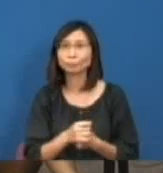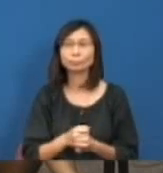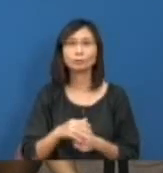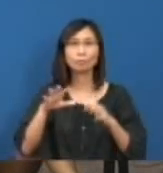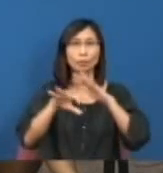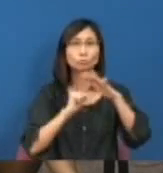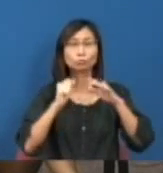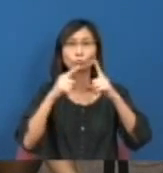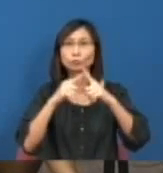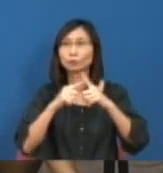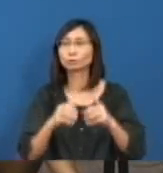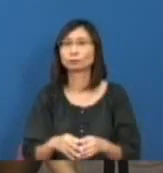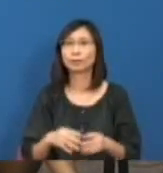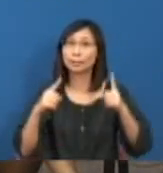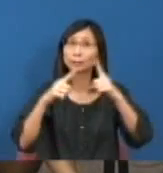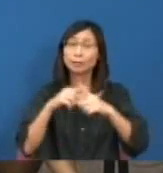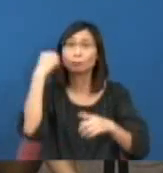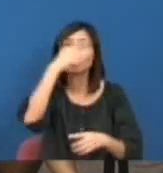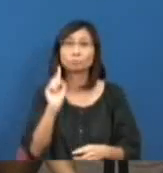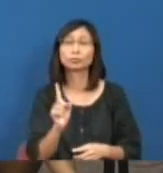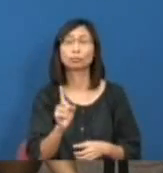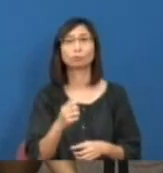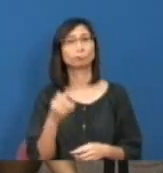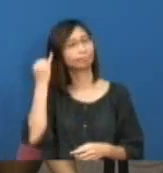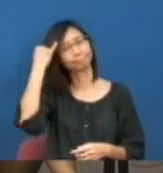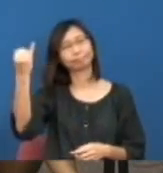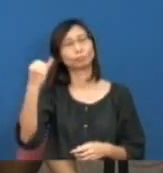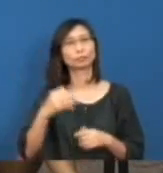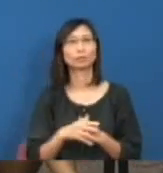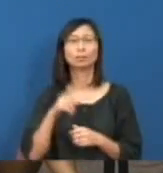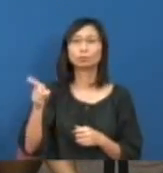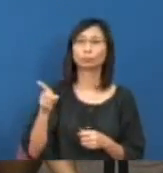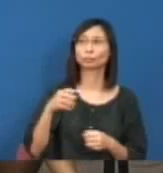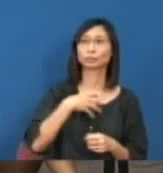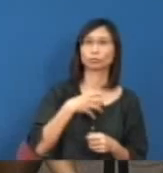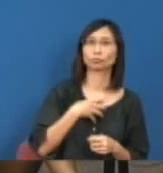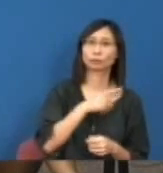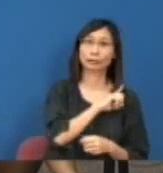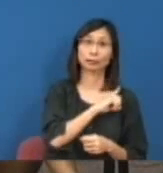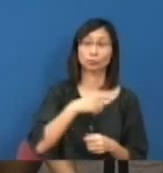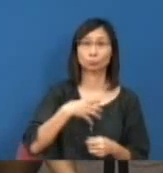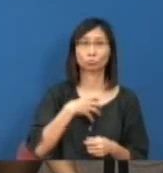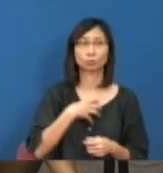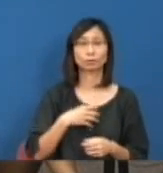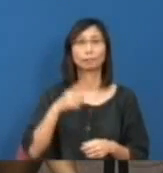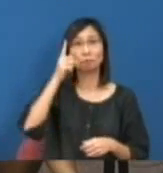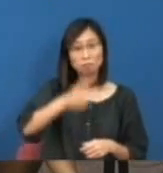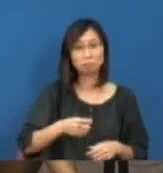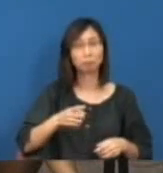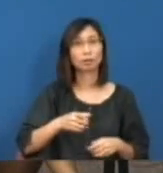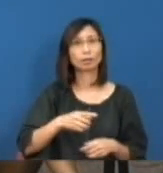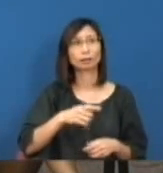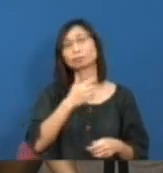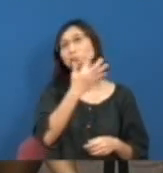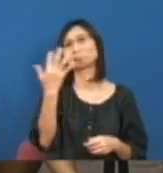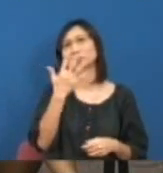去咗邊度唔知道。 嗰班咩人都唔知其實。 唔知咁嗱，個問題就係話，佢做一個判斷就係百幾個大陸派落嚟嘅人，就可以搞亂